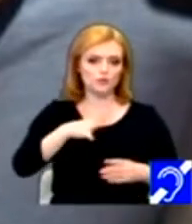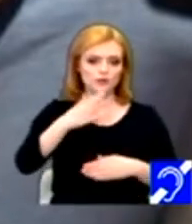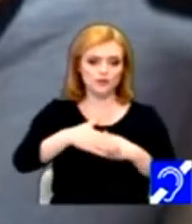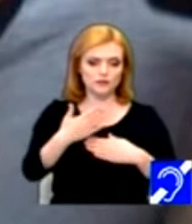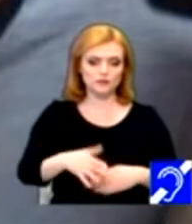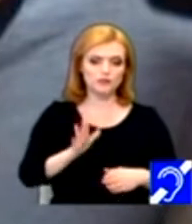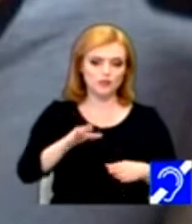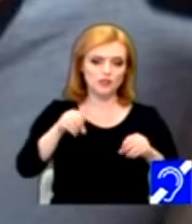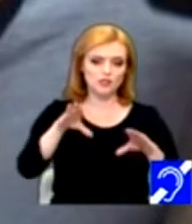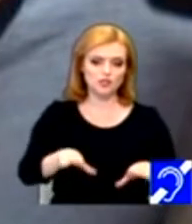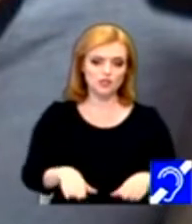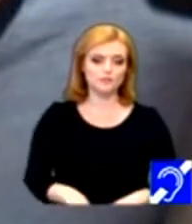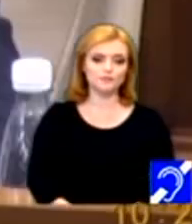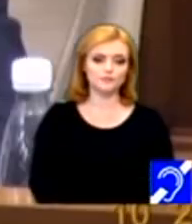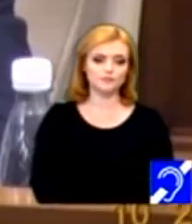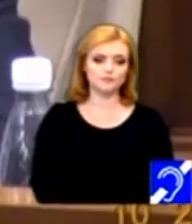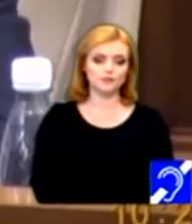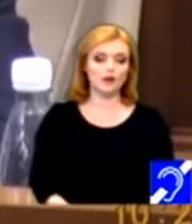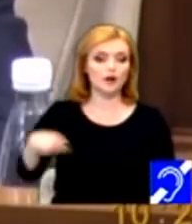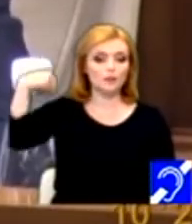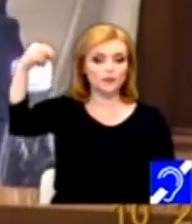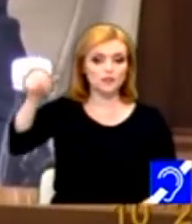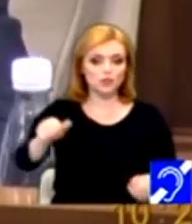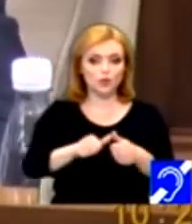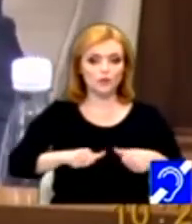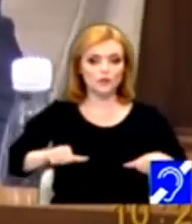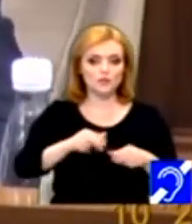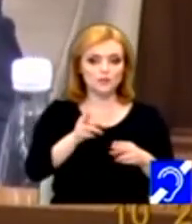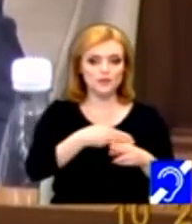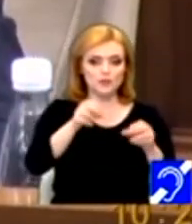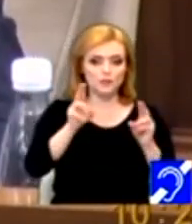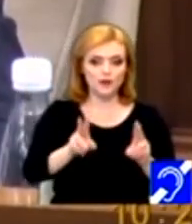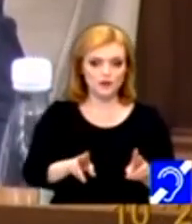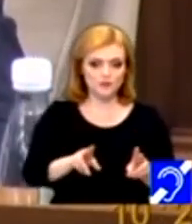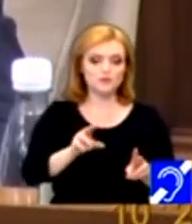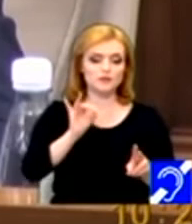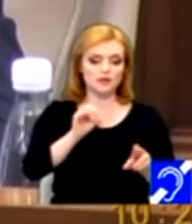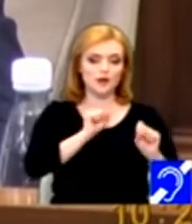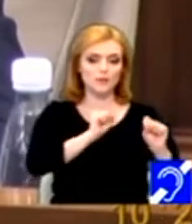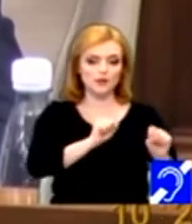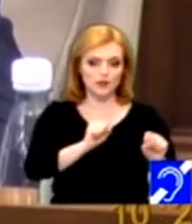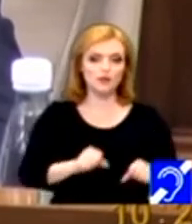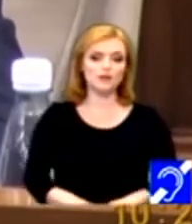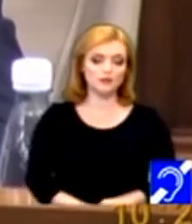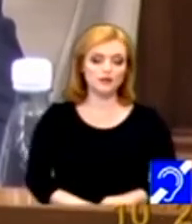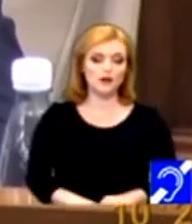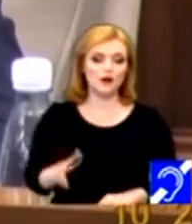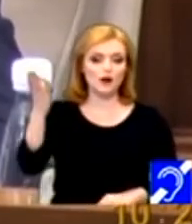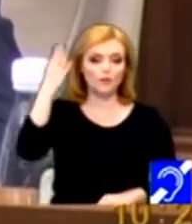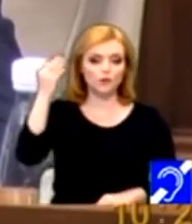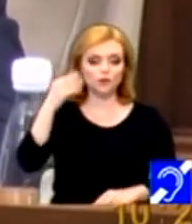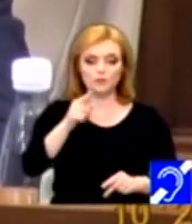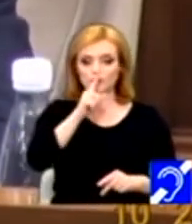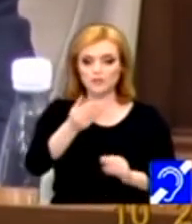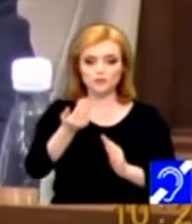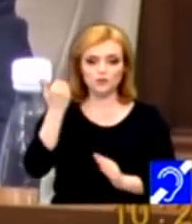după sentința judecătoriei Buiucani. Președintele Comisiei Securitate Națională, Apărare și Ordine Publică, Kiril Moțpan, declara luna